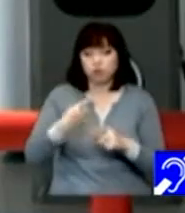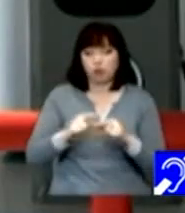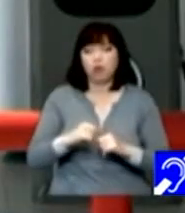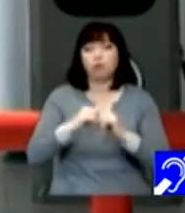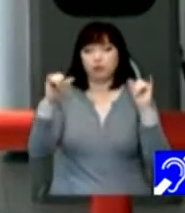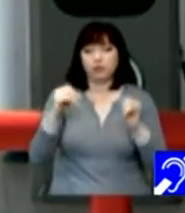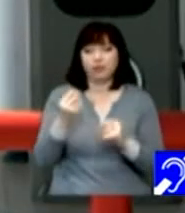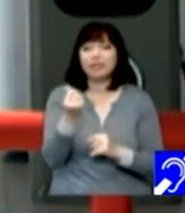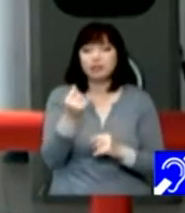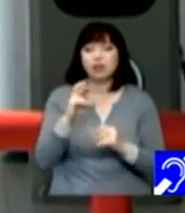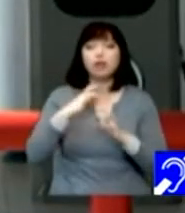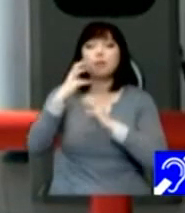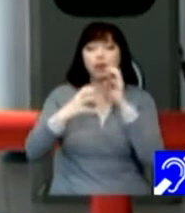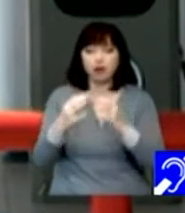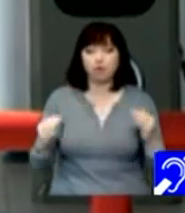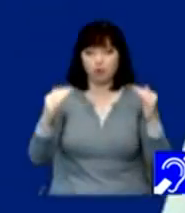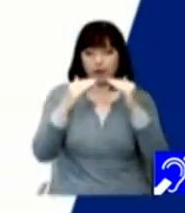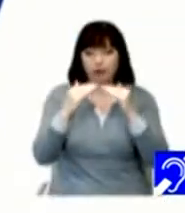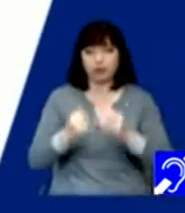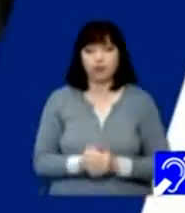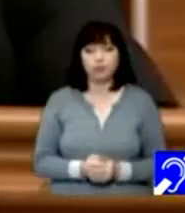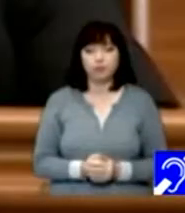prețurilor pe piața internațională.